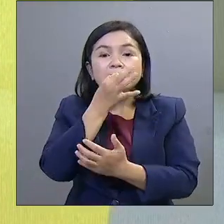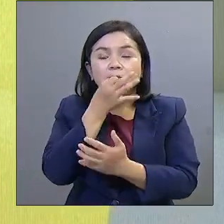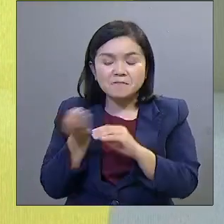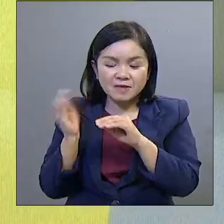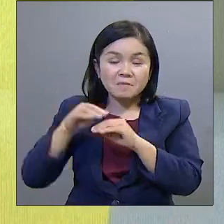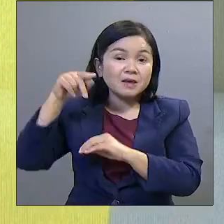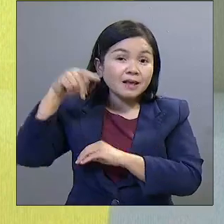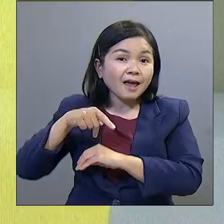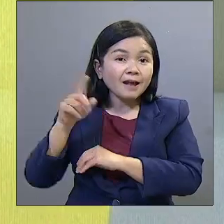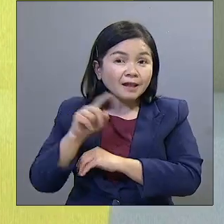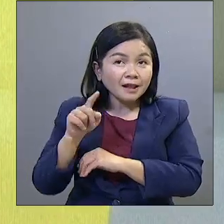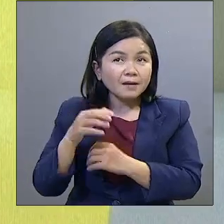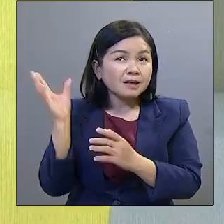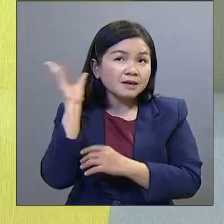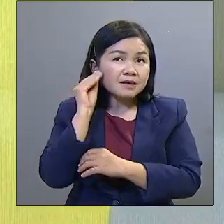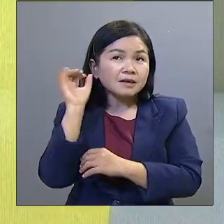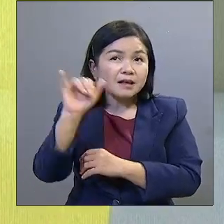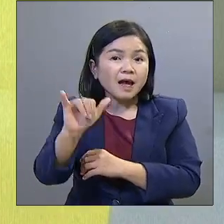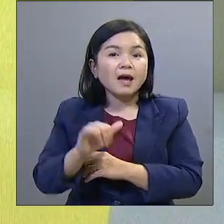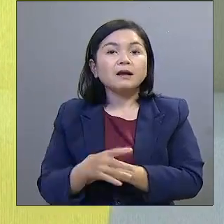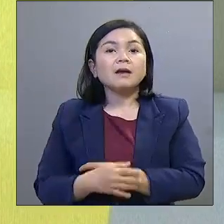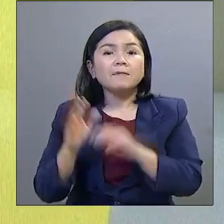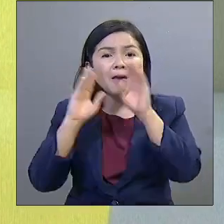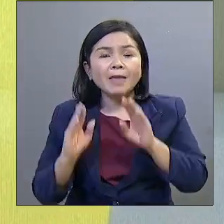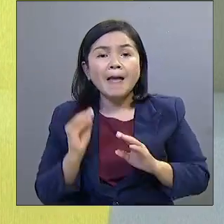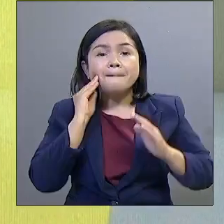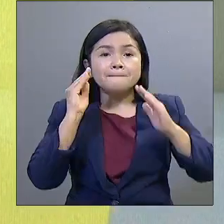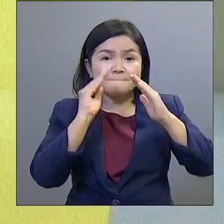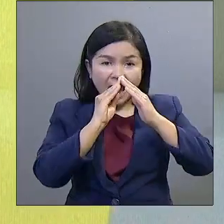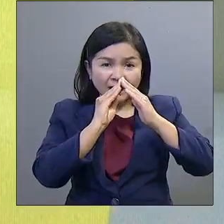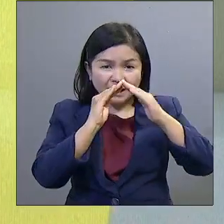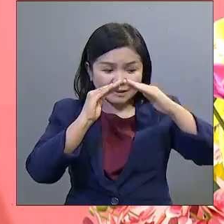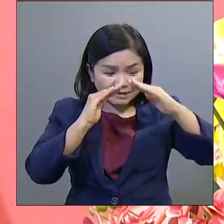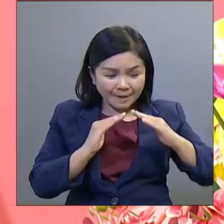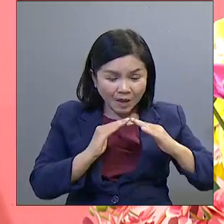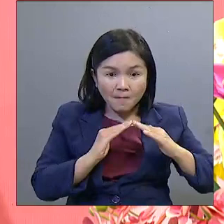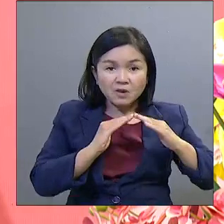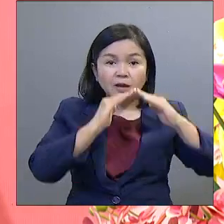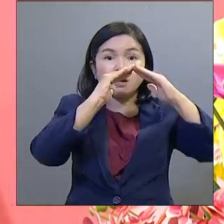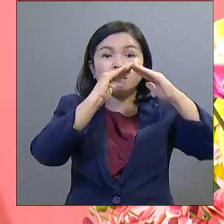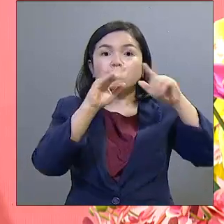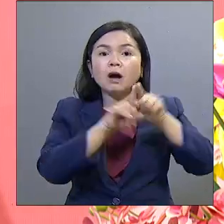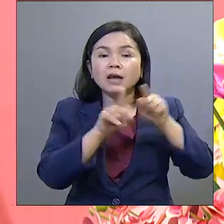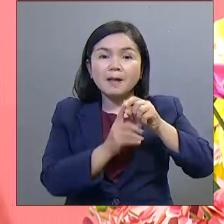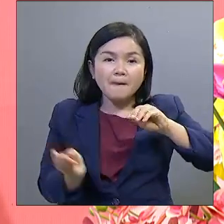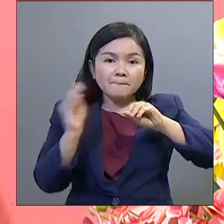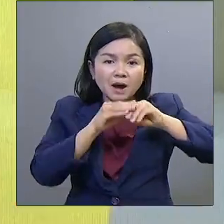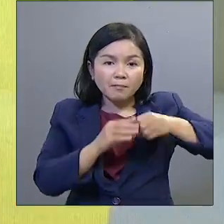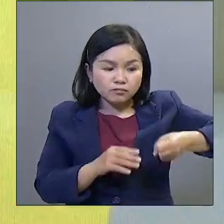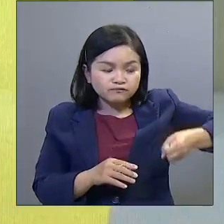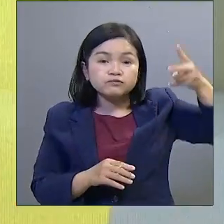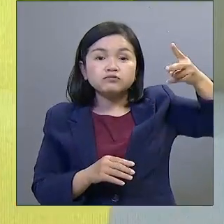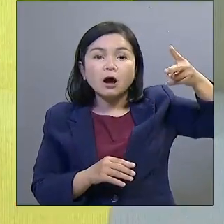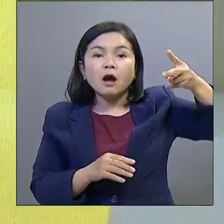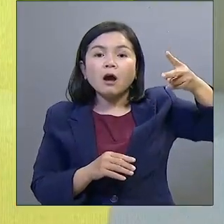ย่างเนี่ยแหมเราอาจจะไม่เคยได้ยินอาชีพดีดบ้าน ดีดบ้าน ไม่ใช่ไปป๊อปแป๊ ะยังไงครับเป็นดีดกำแพงฝาบ้านเหรอ ไม่ใช่ยก